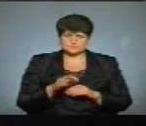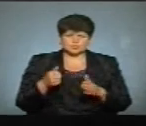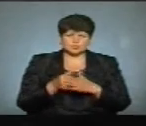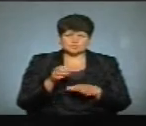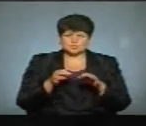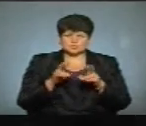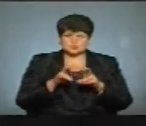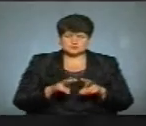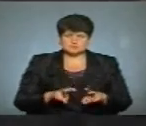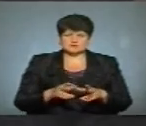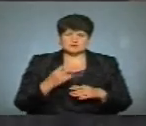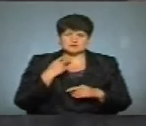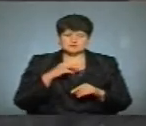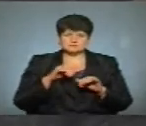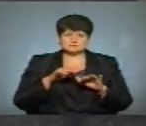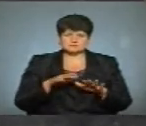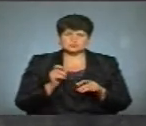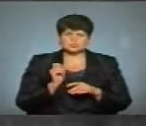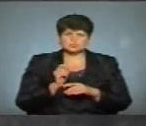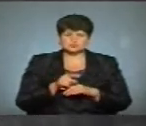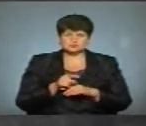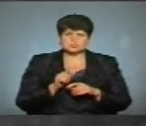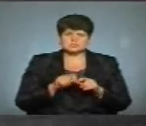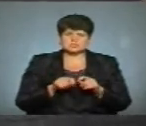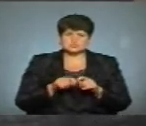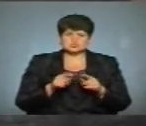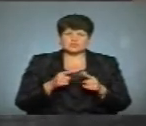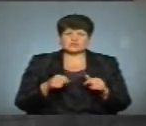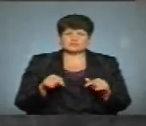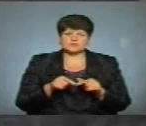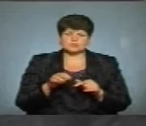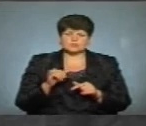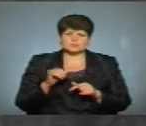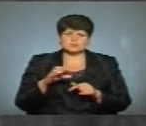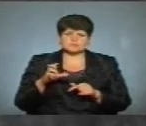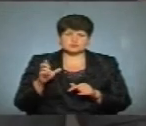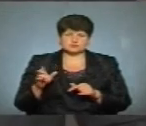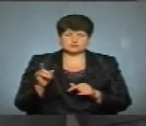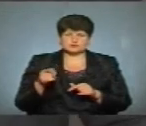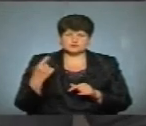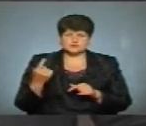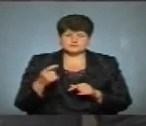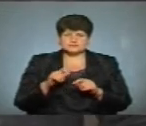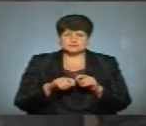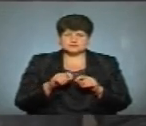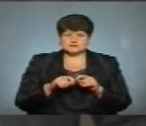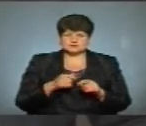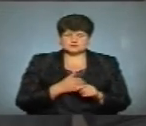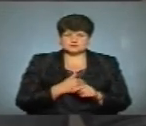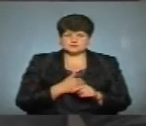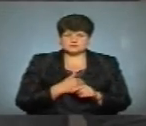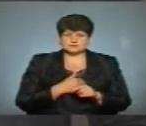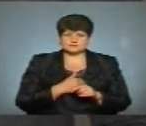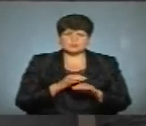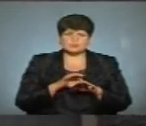досудове розслідування зазначеного кримінального провадження доручено саме слідчим слідчого відділу УСБУ Тернопільської області. Слідством